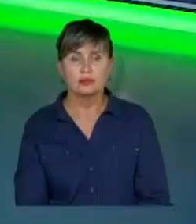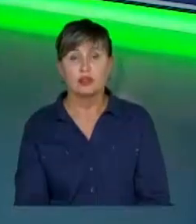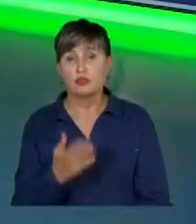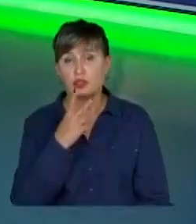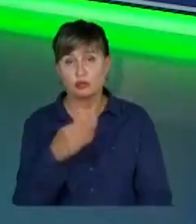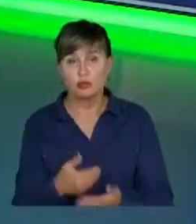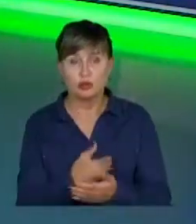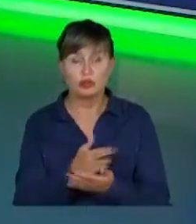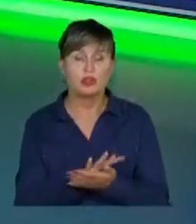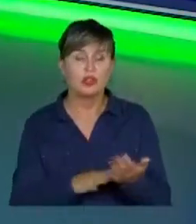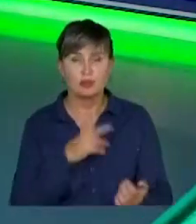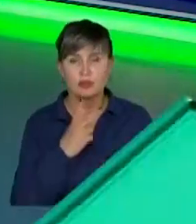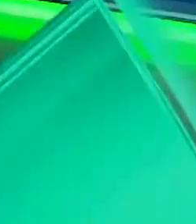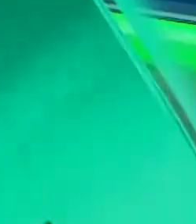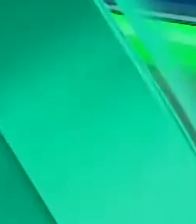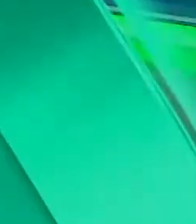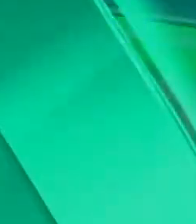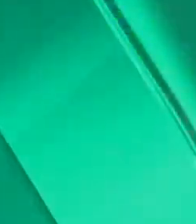смотрите новости, далее в выпуске.